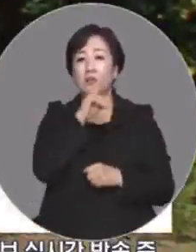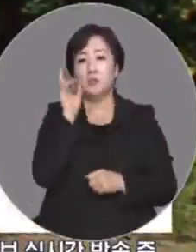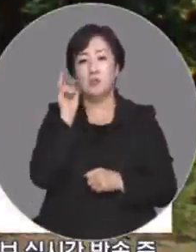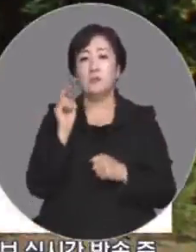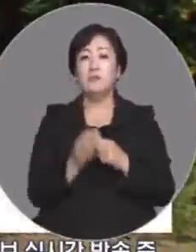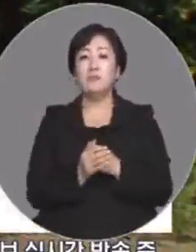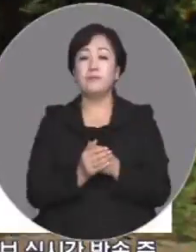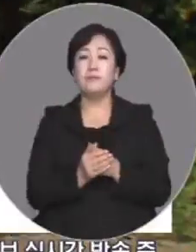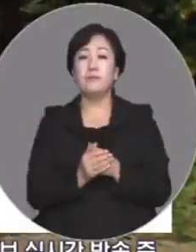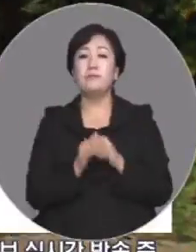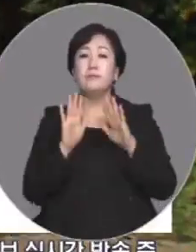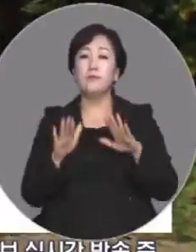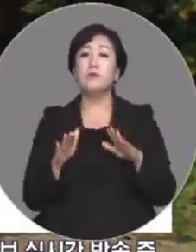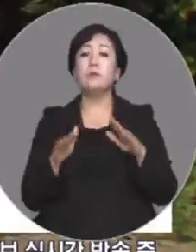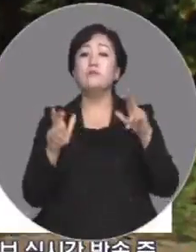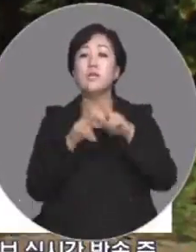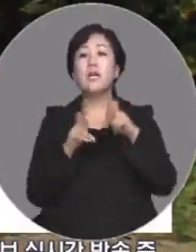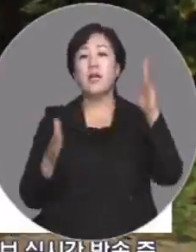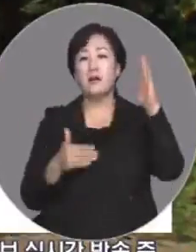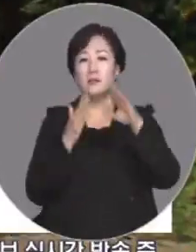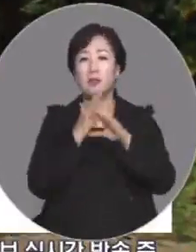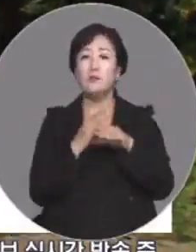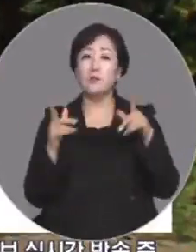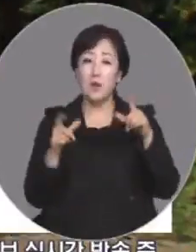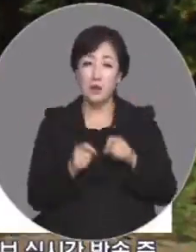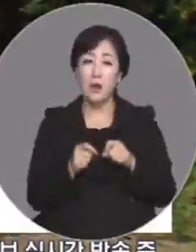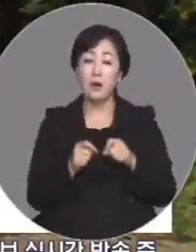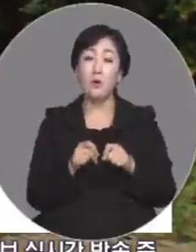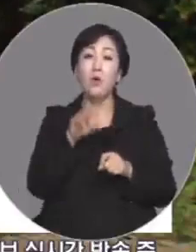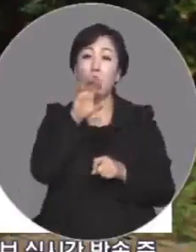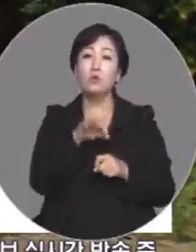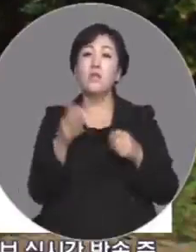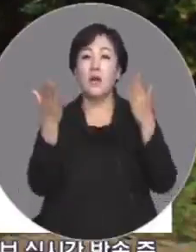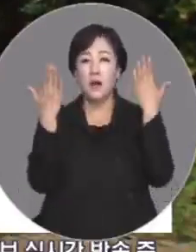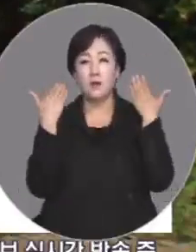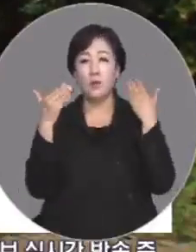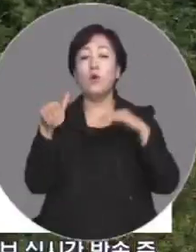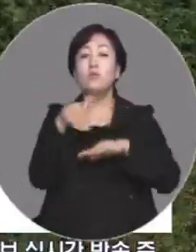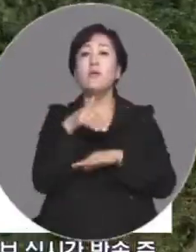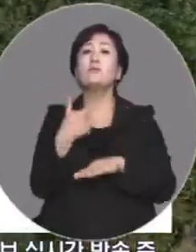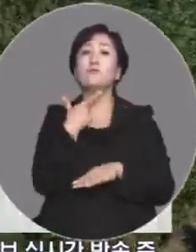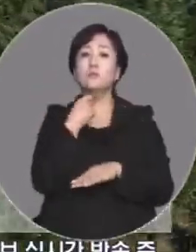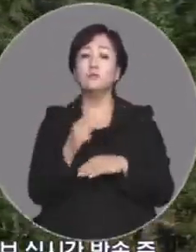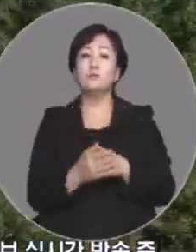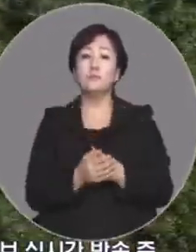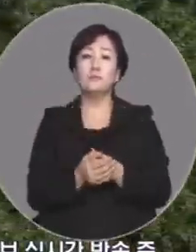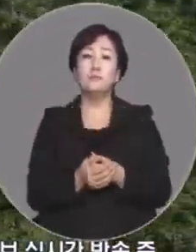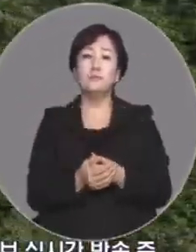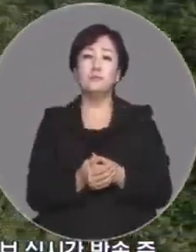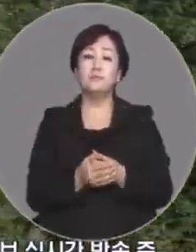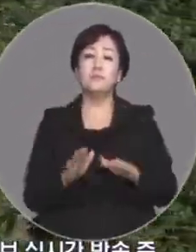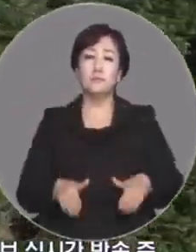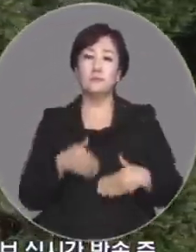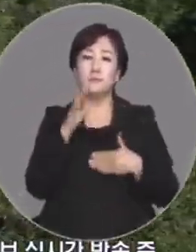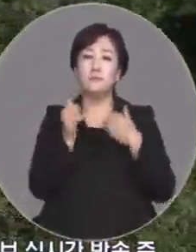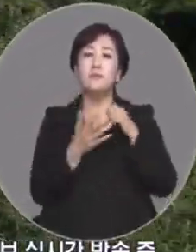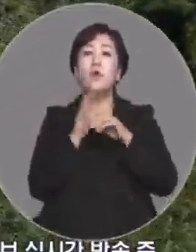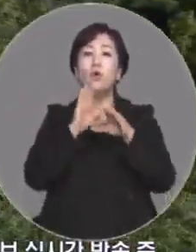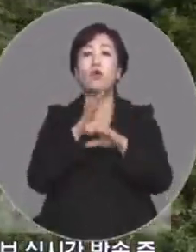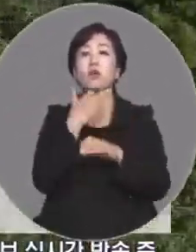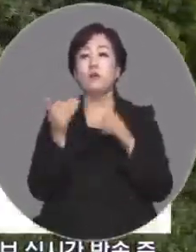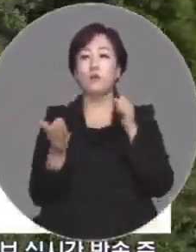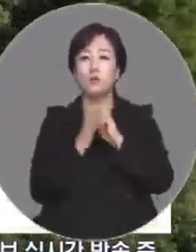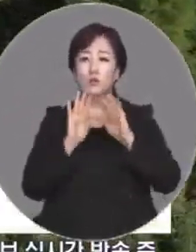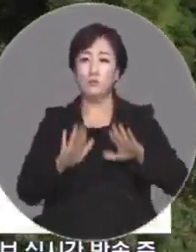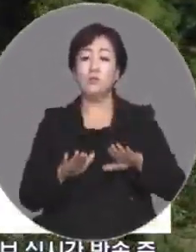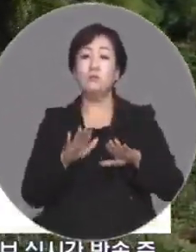듭니다. 우리 아이도 가까운 데에 학교를 보내고 싶어요. 이에 남구는 코로나19로 올해